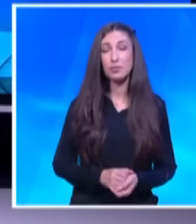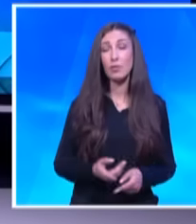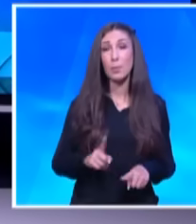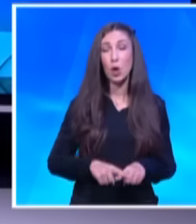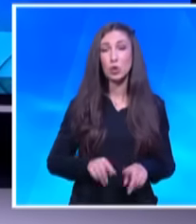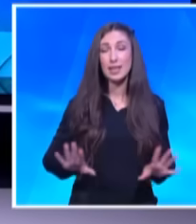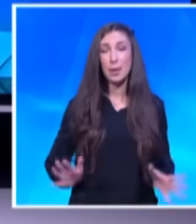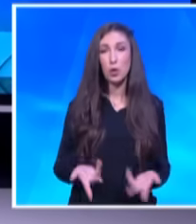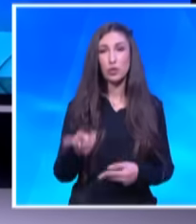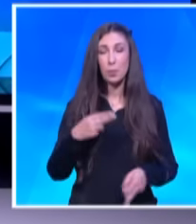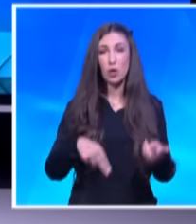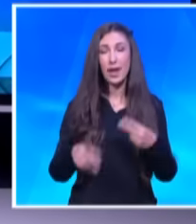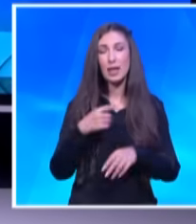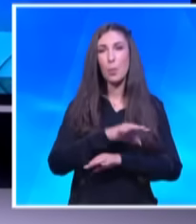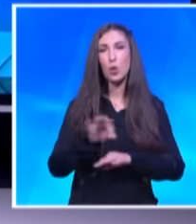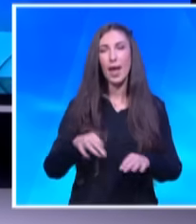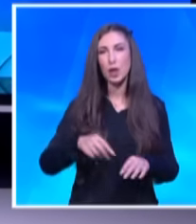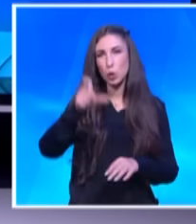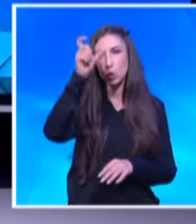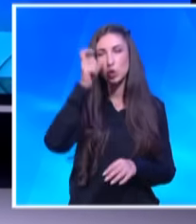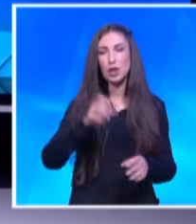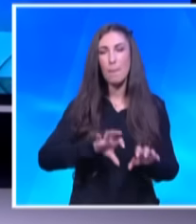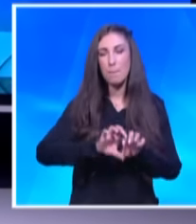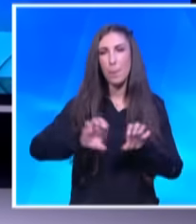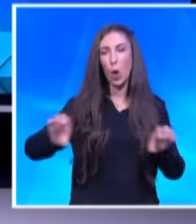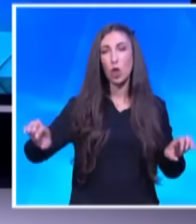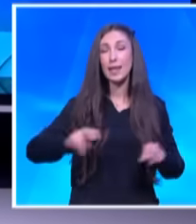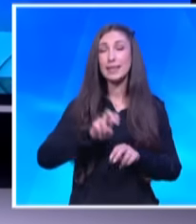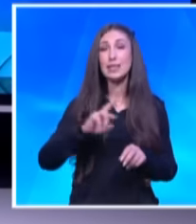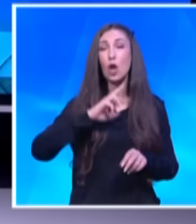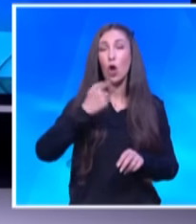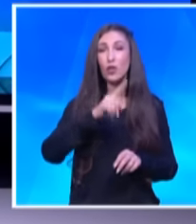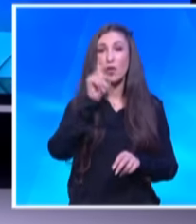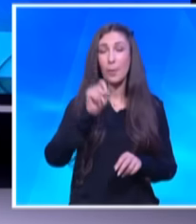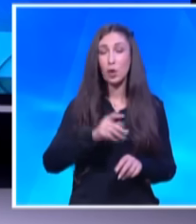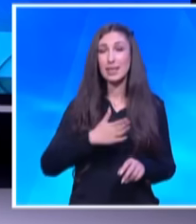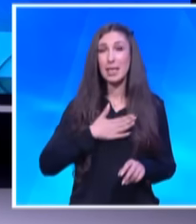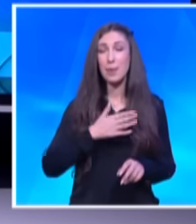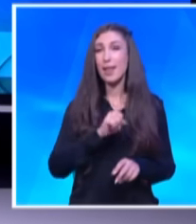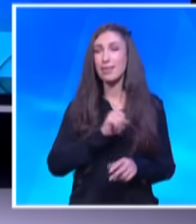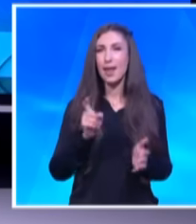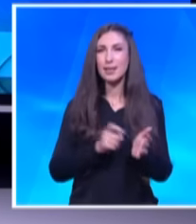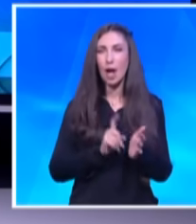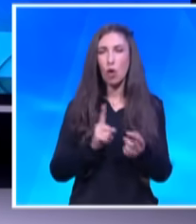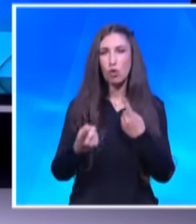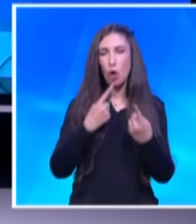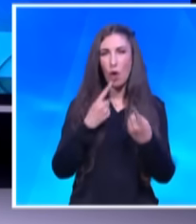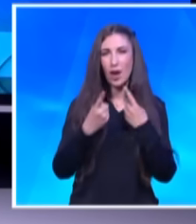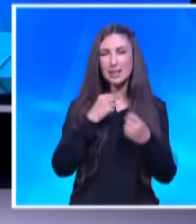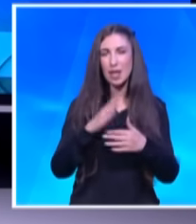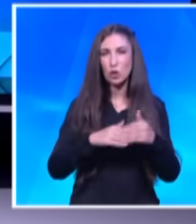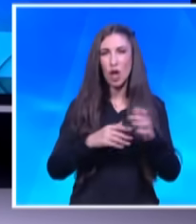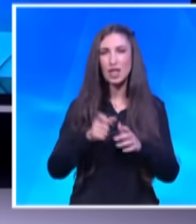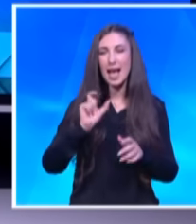Прокуратурата започва проверка на проекта Турски поток. Търси се отговор на въпроса, имало ли е нерегламентирано договаряне при строежа